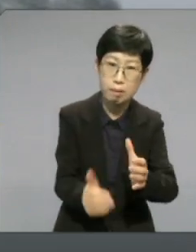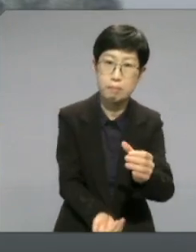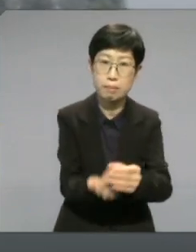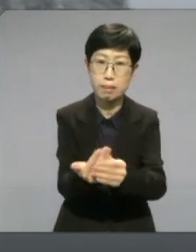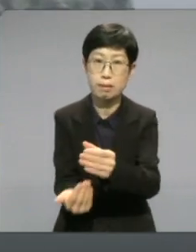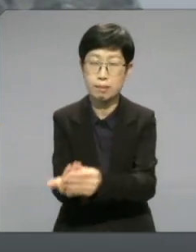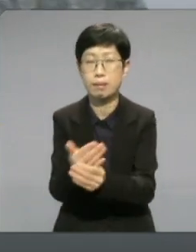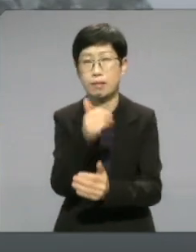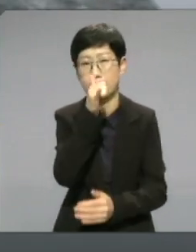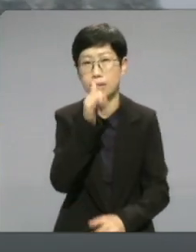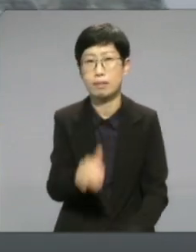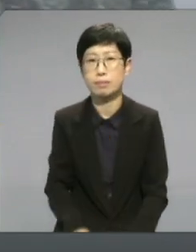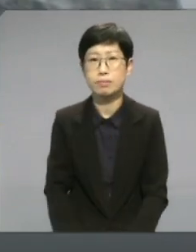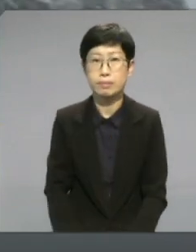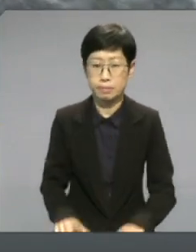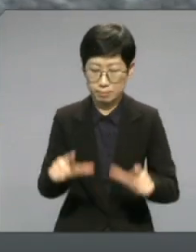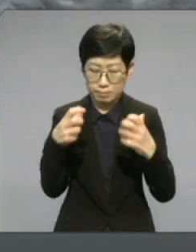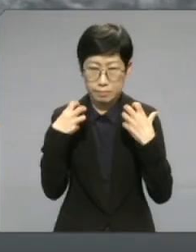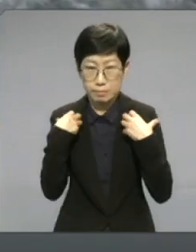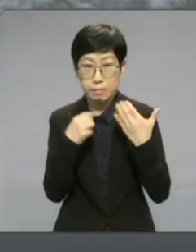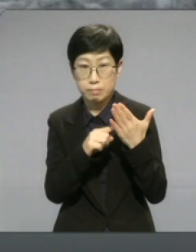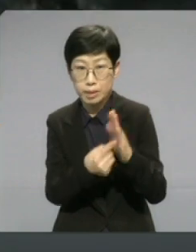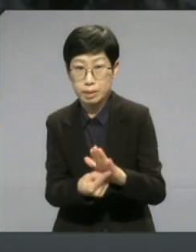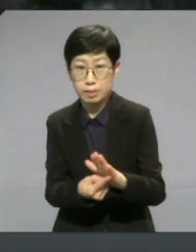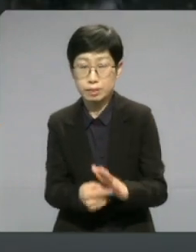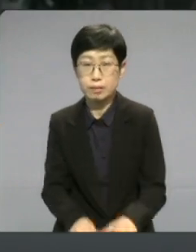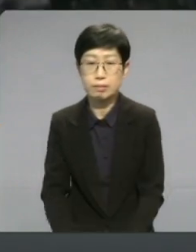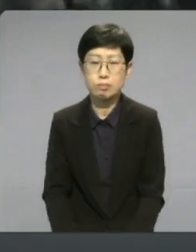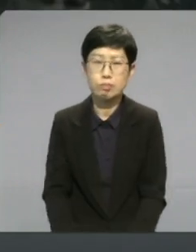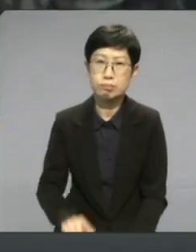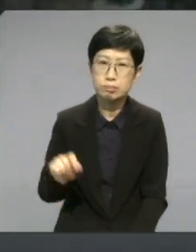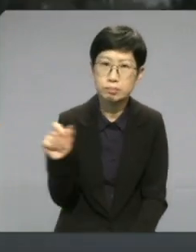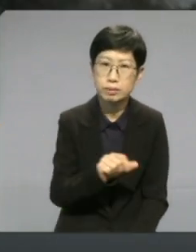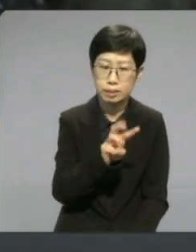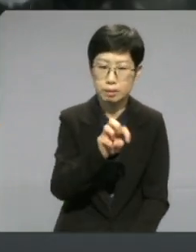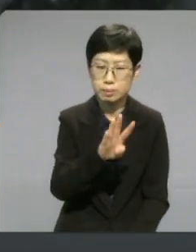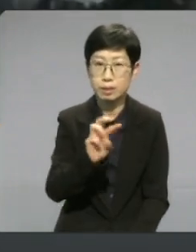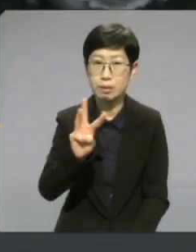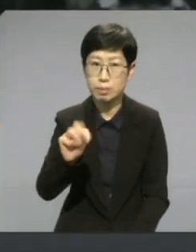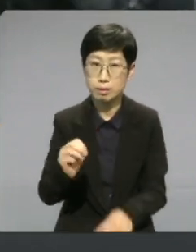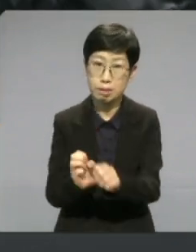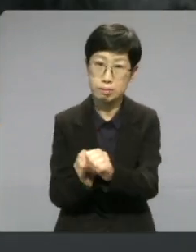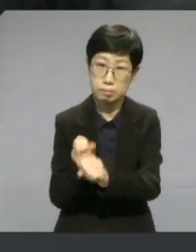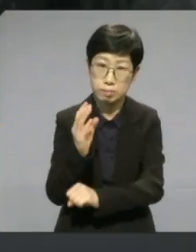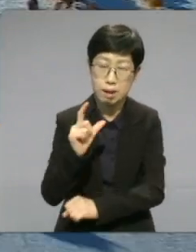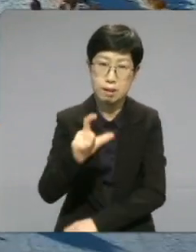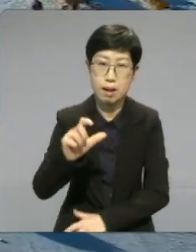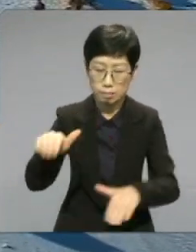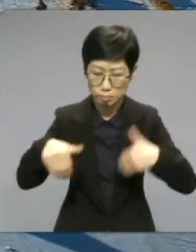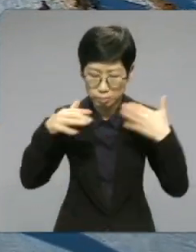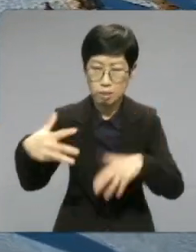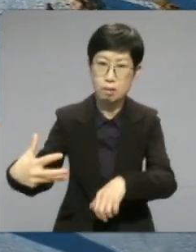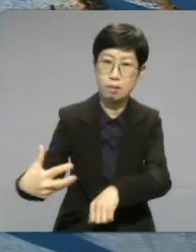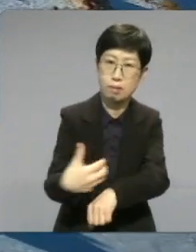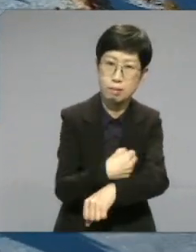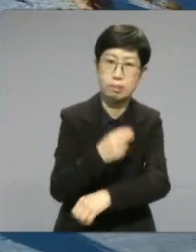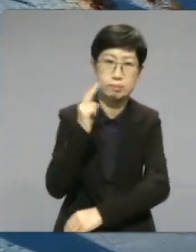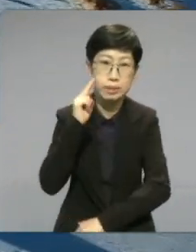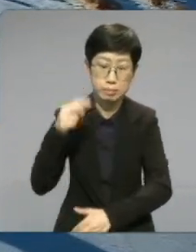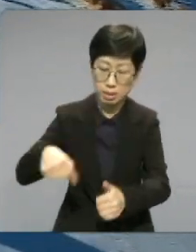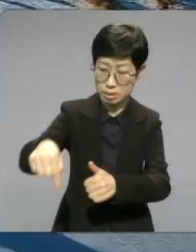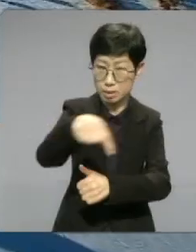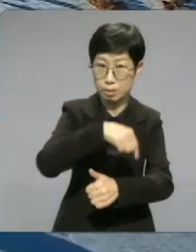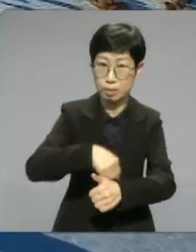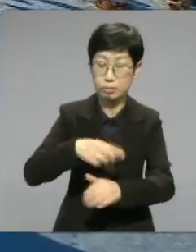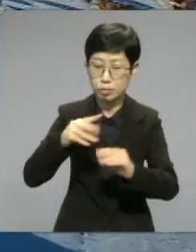전해졌습니다 몽골 기상청은 현지 시간 15일 초속 34m 넘는 강풍 등 재앙적인 기상 조건이